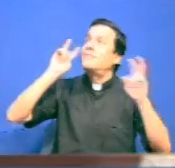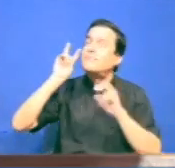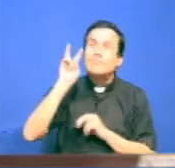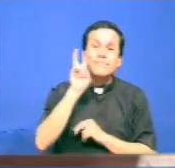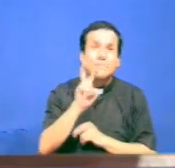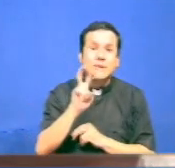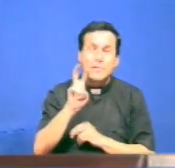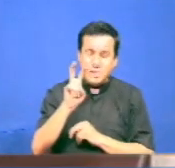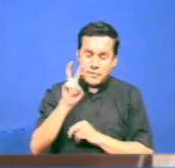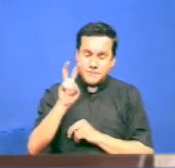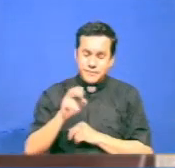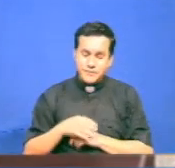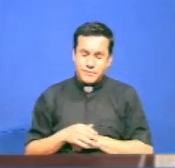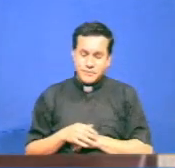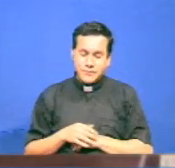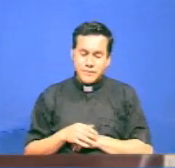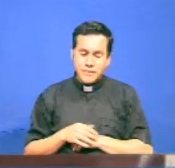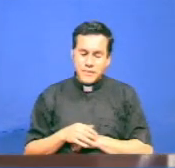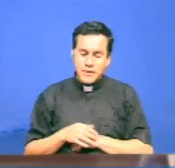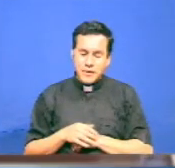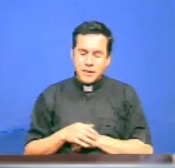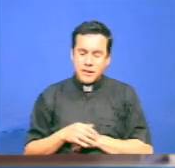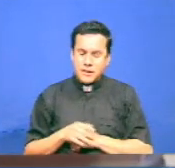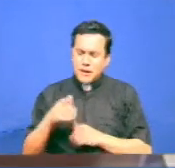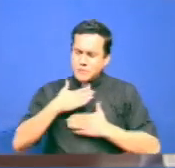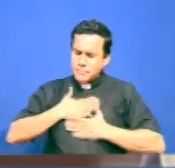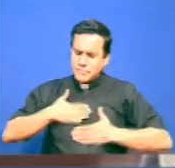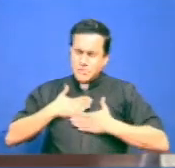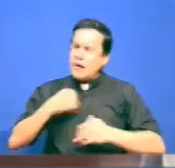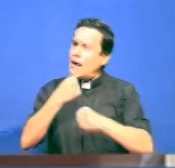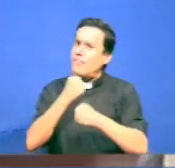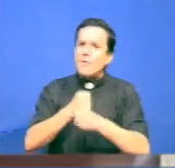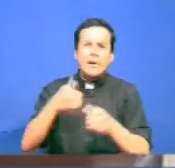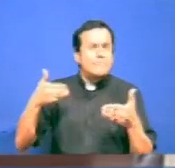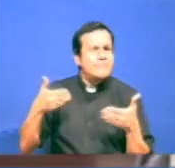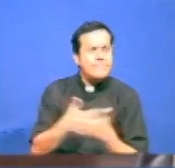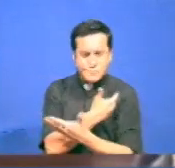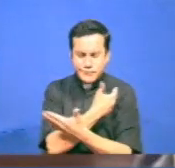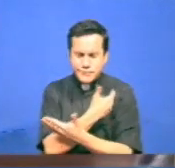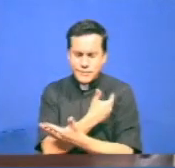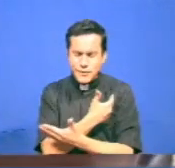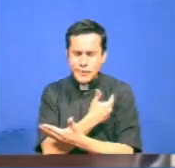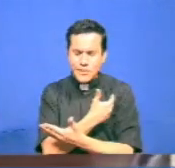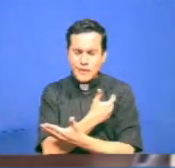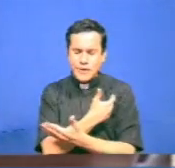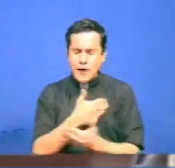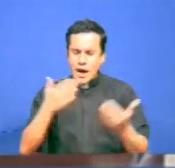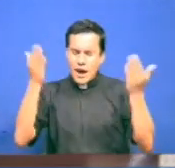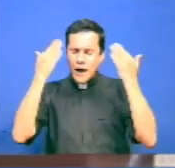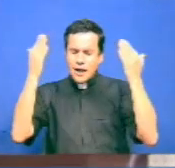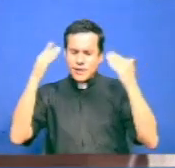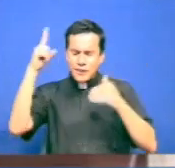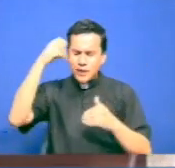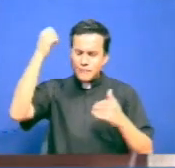Utujalie tufufuke na miili mitukufu, sisi ambao umependa kutufanya wapya kwa